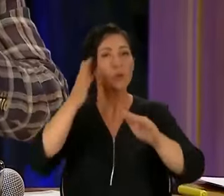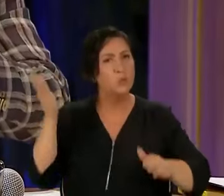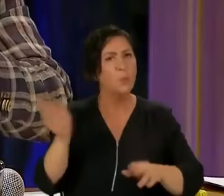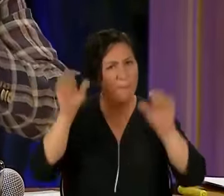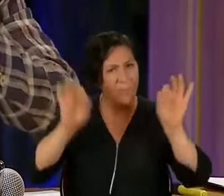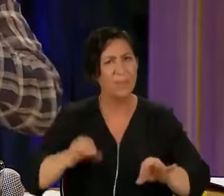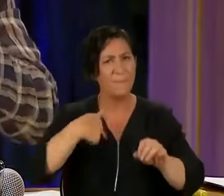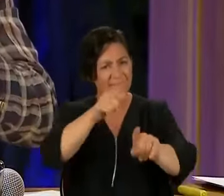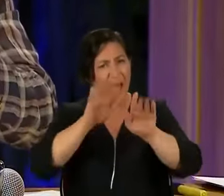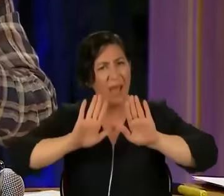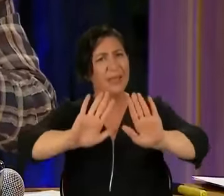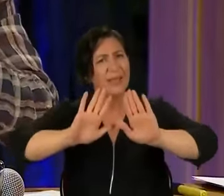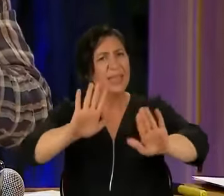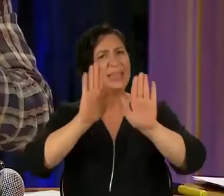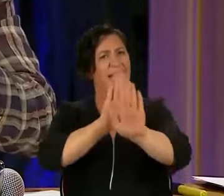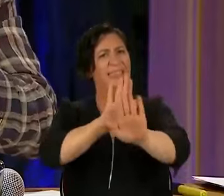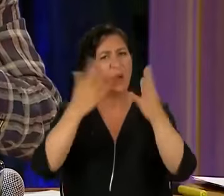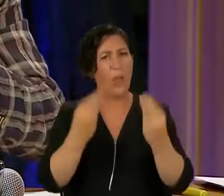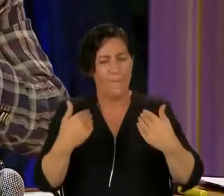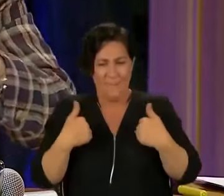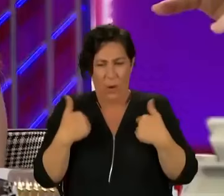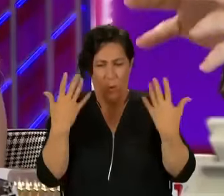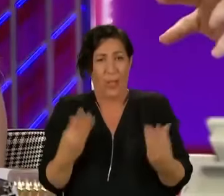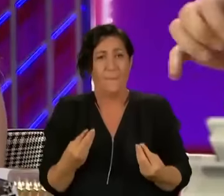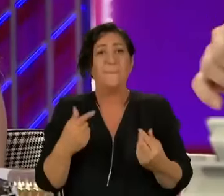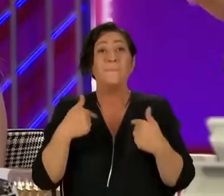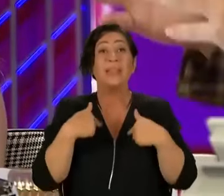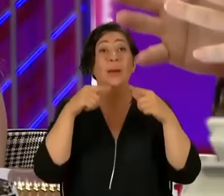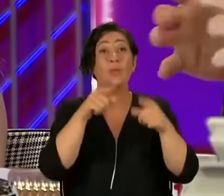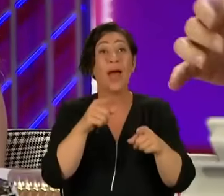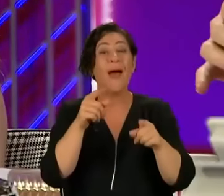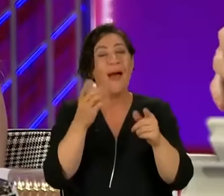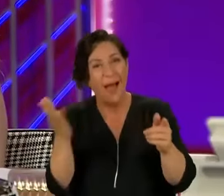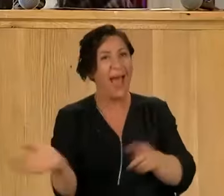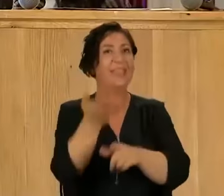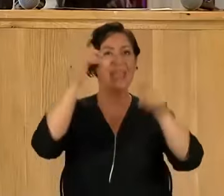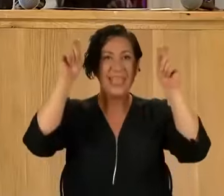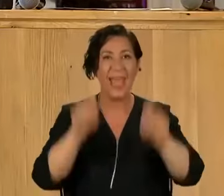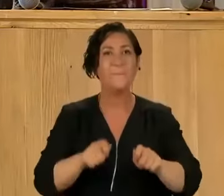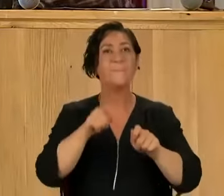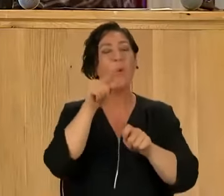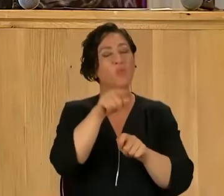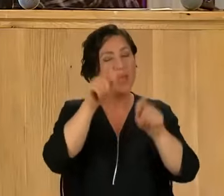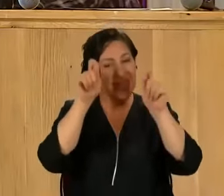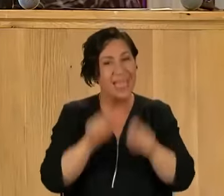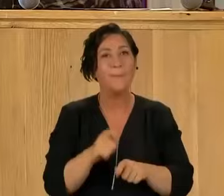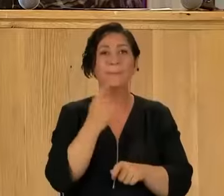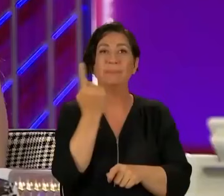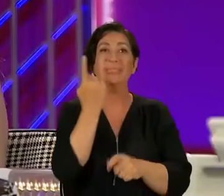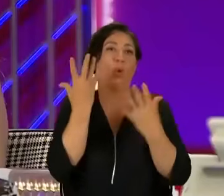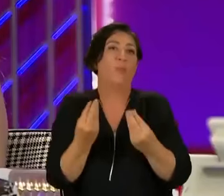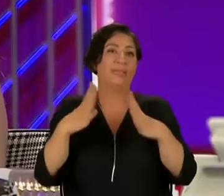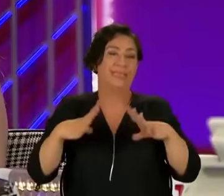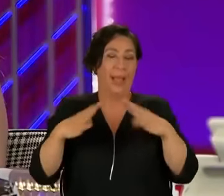senin arkandan itenlerden birisi olayım. Yani ben de buna gaz verenlerden, buna ivme kazandıranlardan birisi olayım.